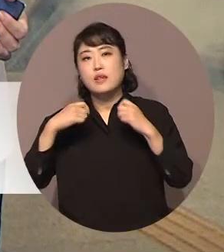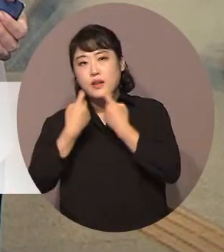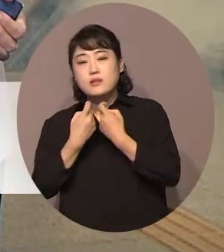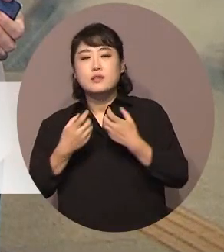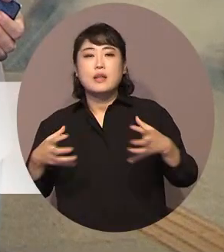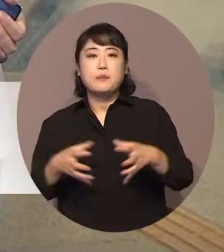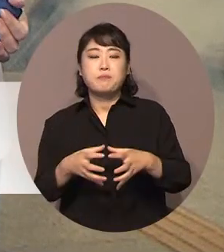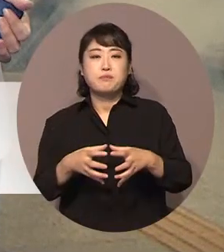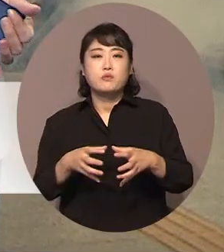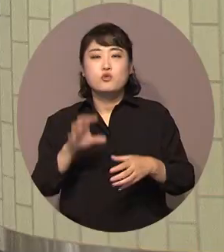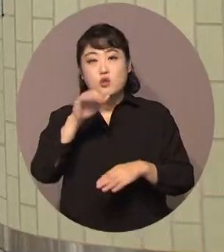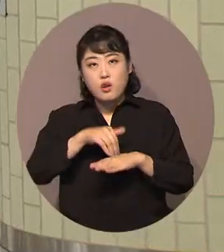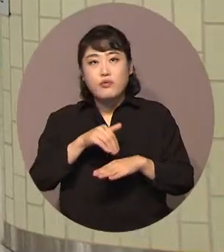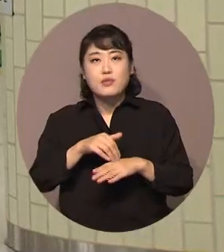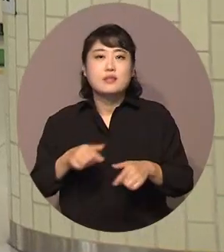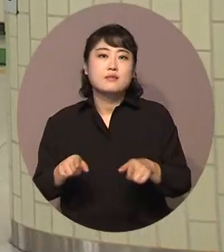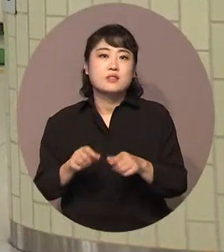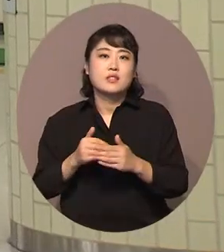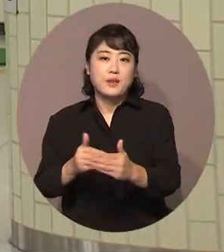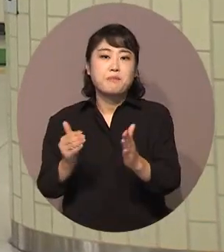보도합니다.